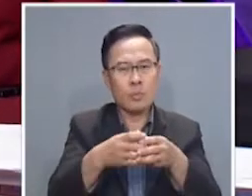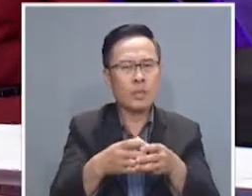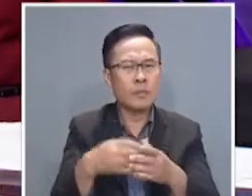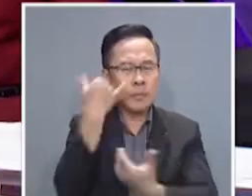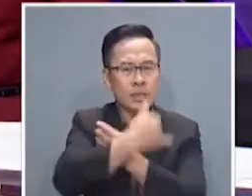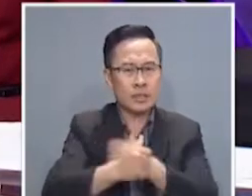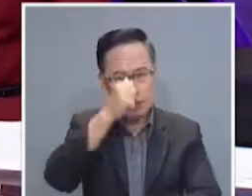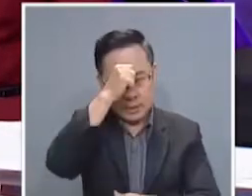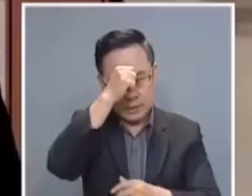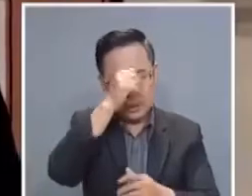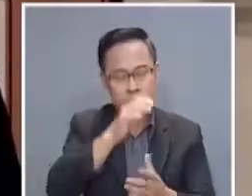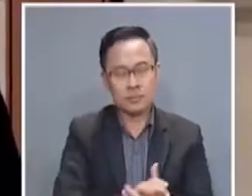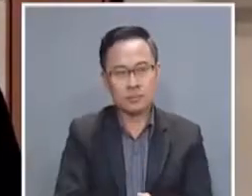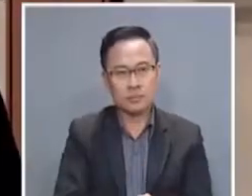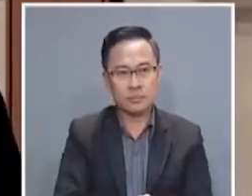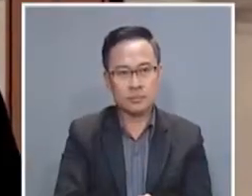ครับ ใช่ค่ะ